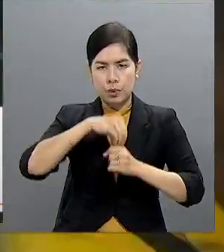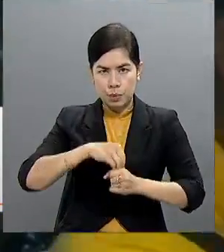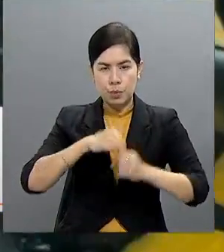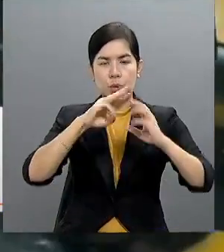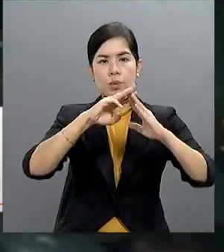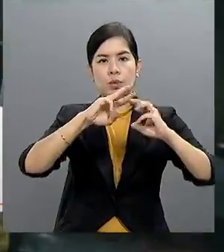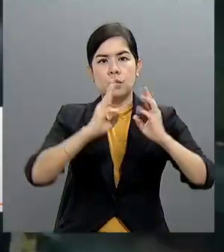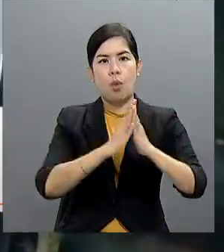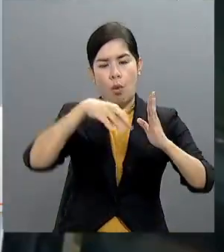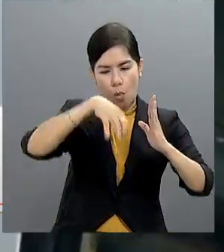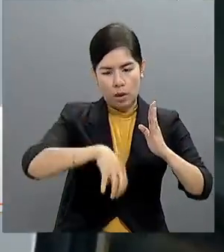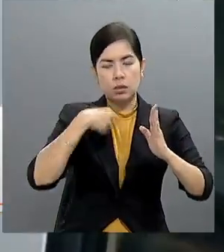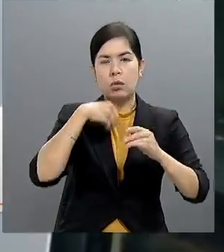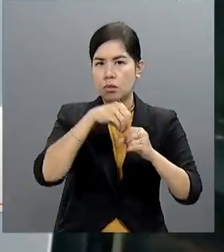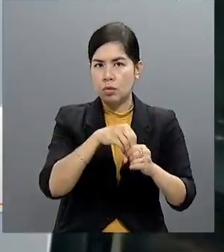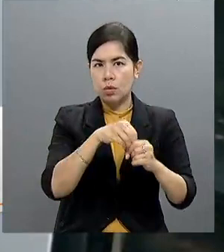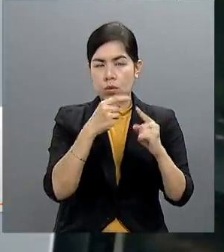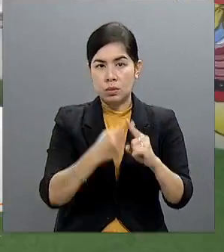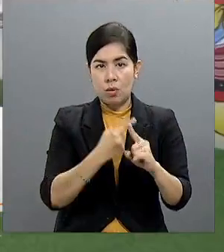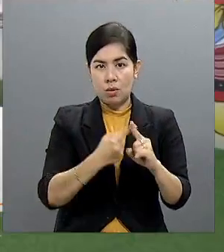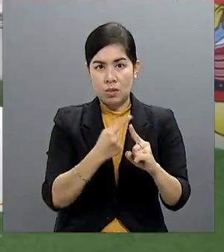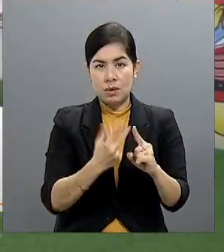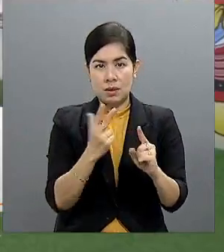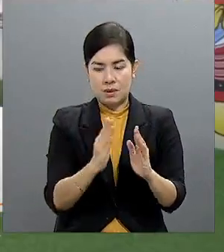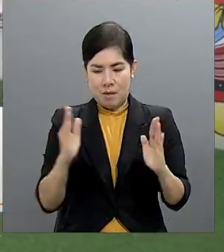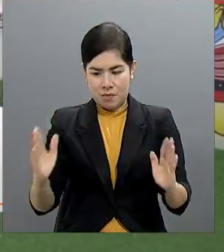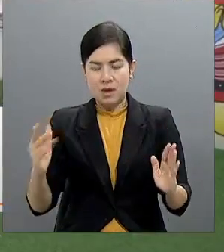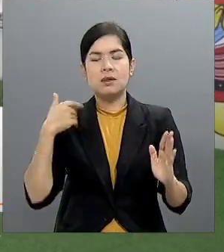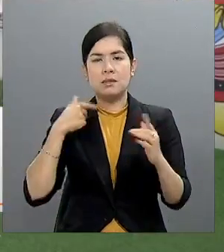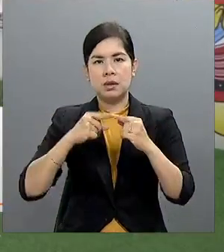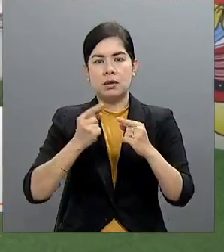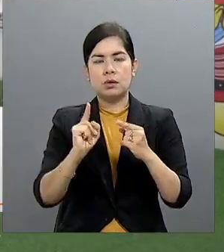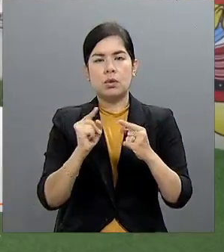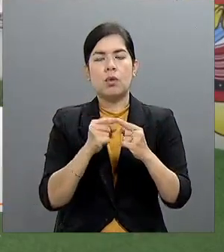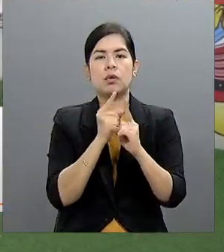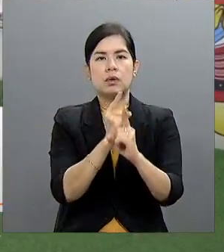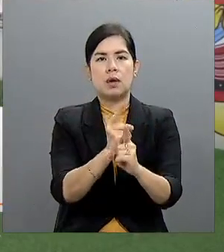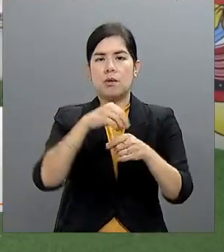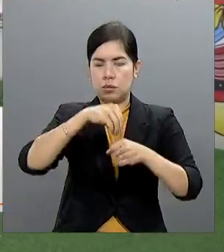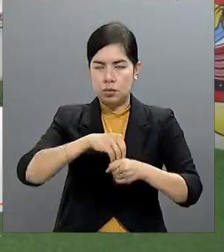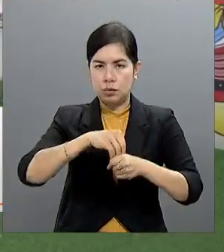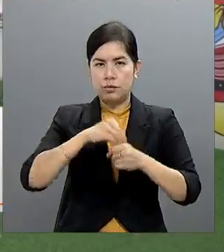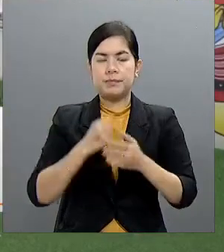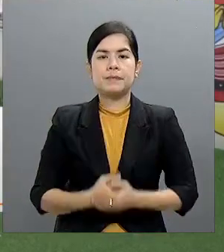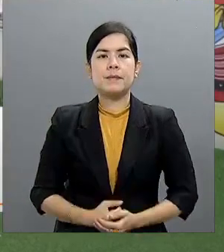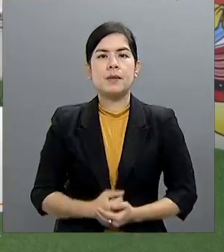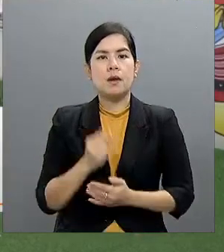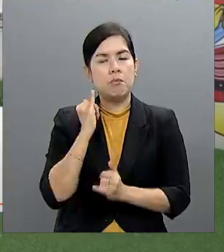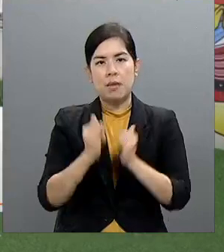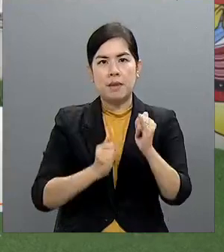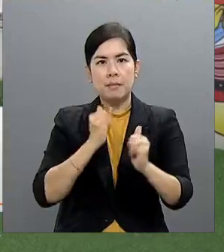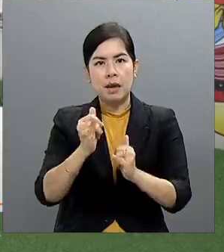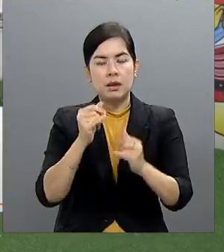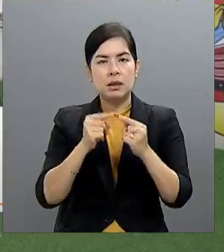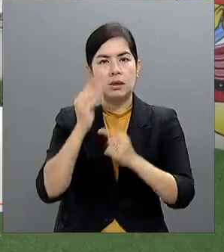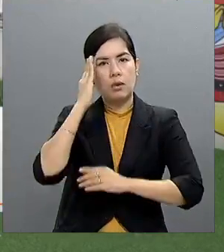อดระยะเวลาที่ฤดูฝนมีกำหนด3เดือนตามพระวินัยบัญญัติและไม่ไปค้างแรมที่อื่นโด